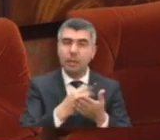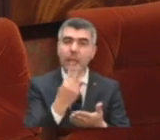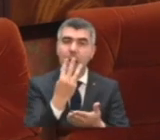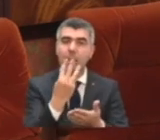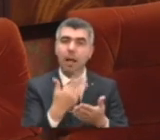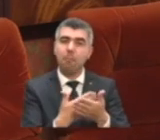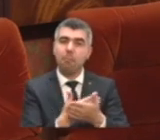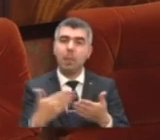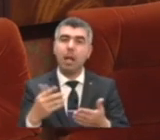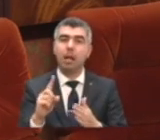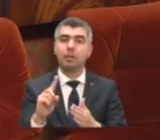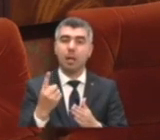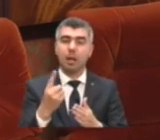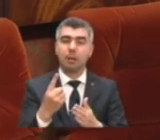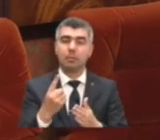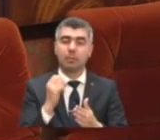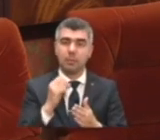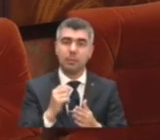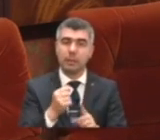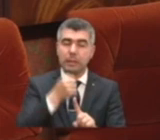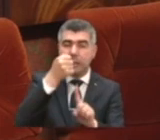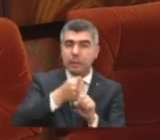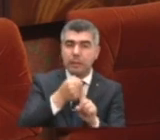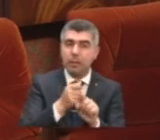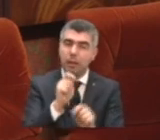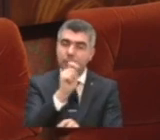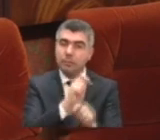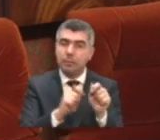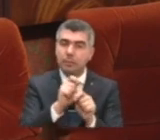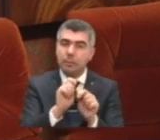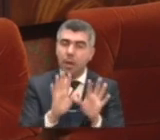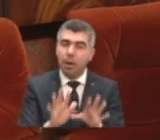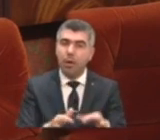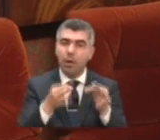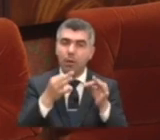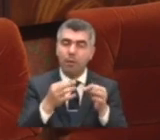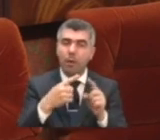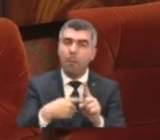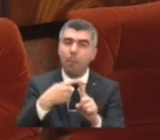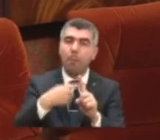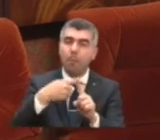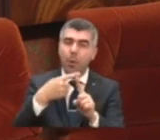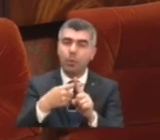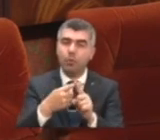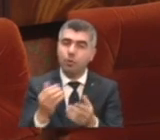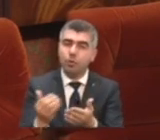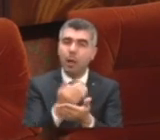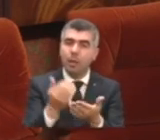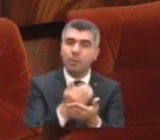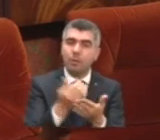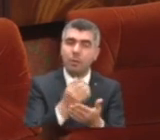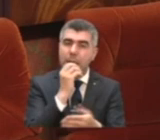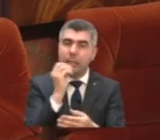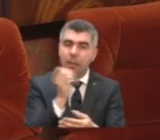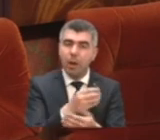درهم. وكان فيه بزاف الانجازات بما فيها رفع من معدل جمع النفايات بالمراكز الحضاريه بطريقه مهنيه